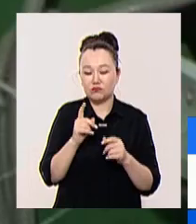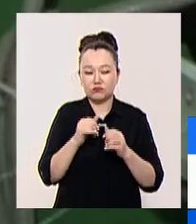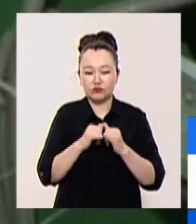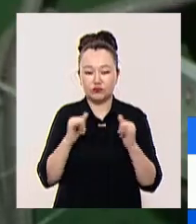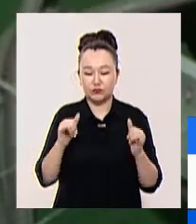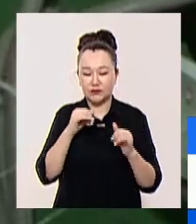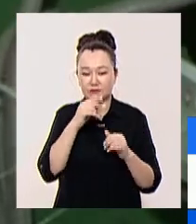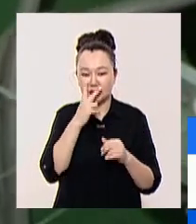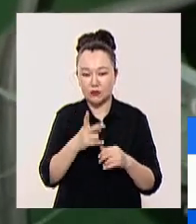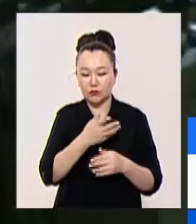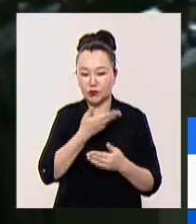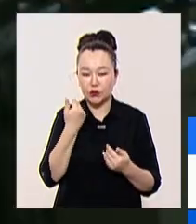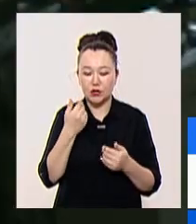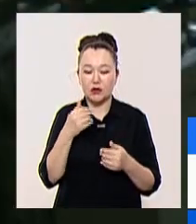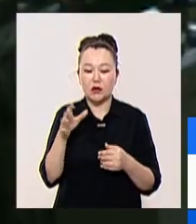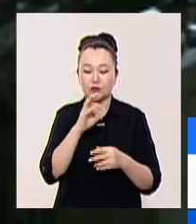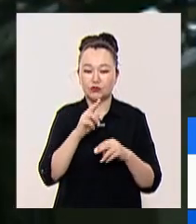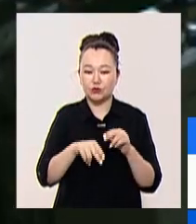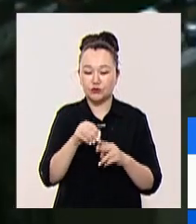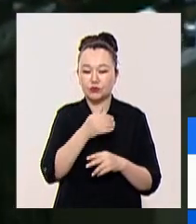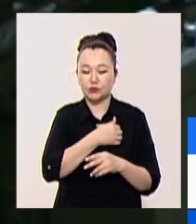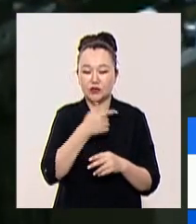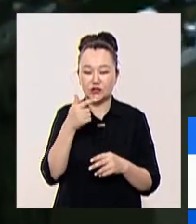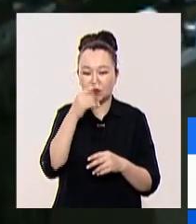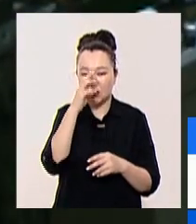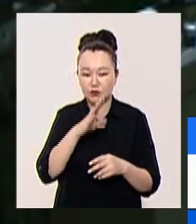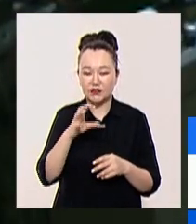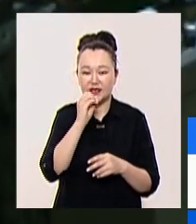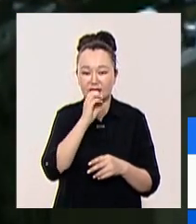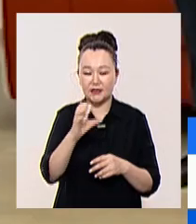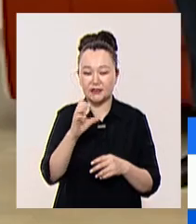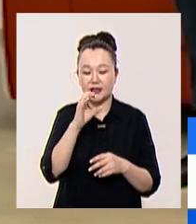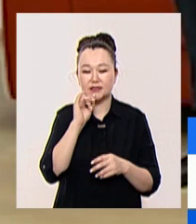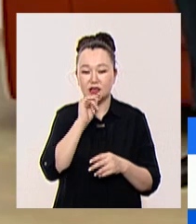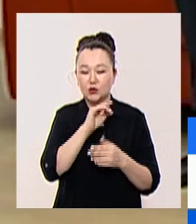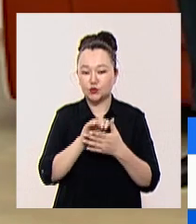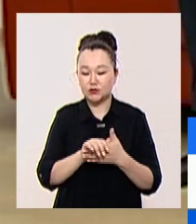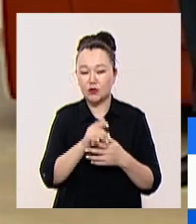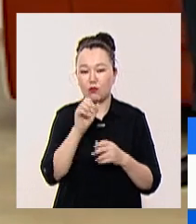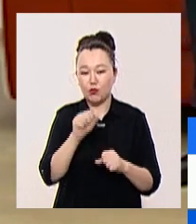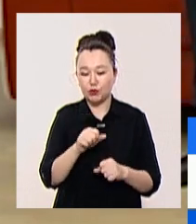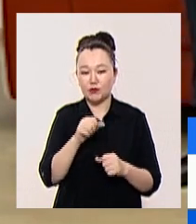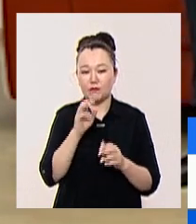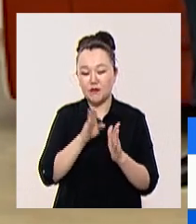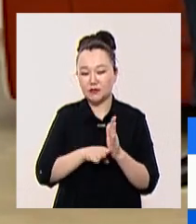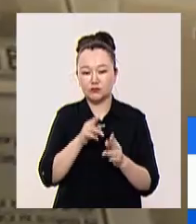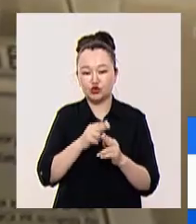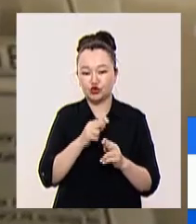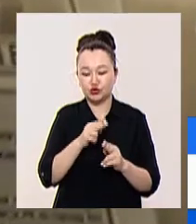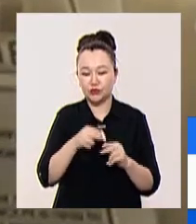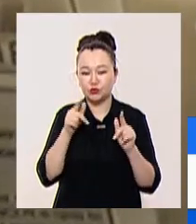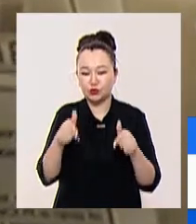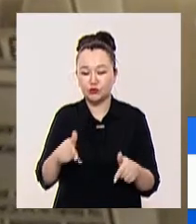наблюдается. Но устроиться на работу в нашей стране граждане государств, входящих в Евразийский экономический союз, могут беспрепятственно.